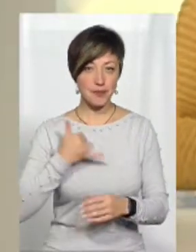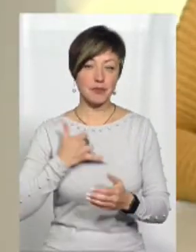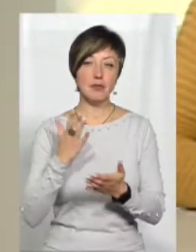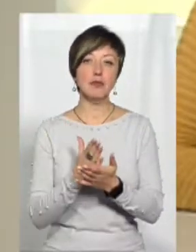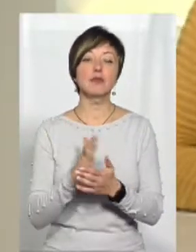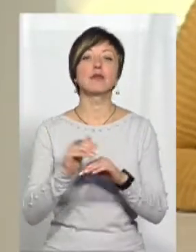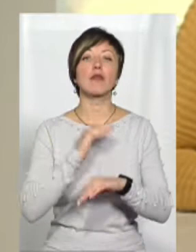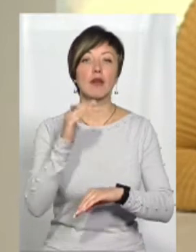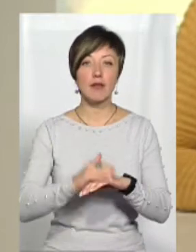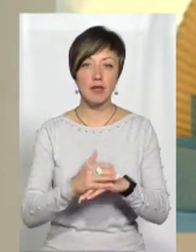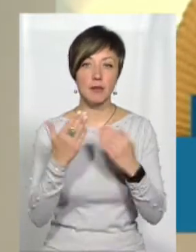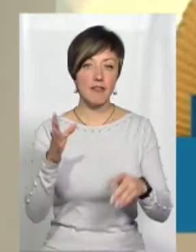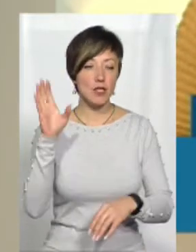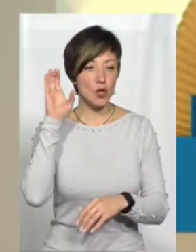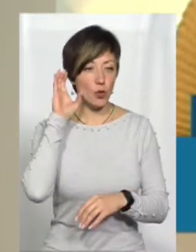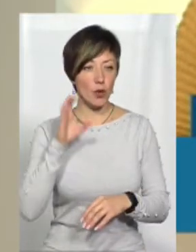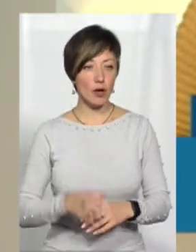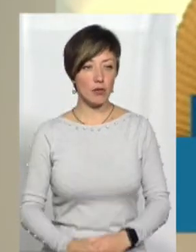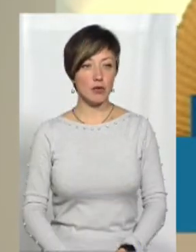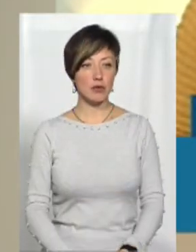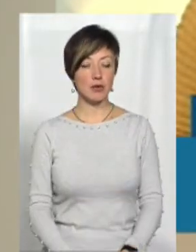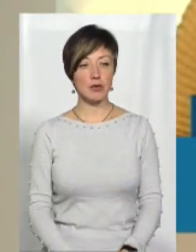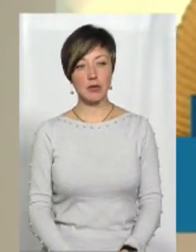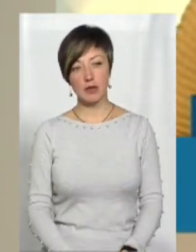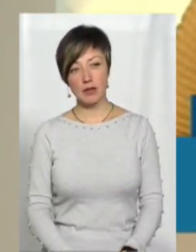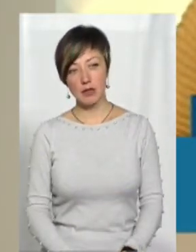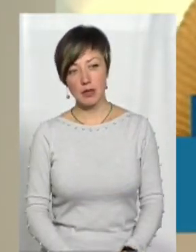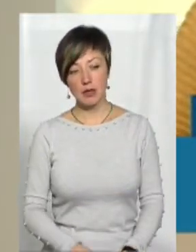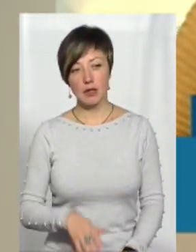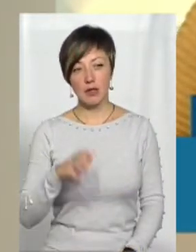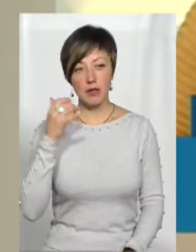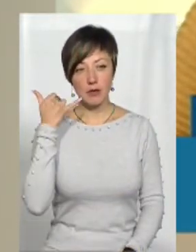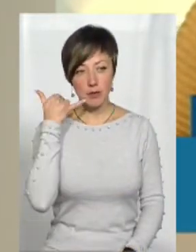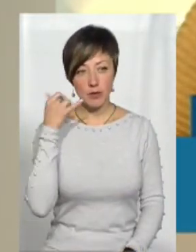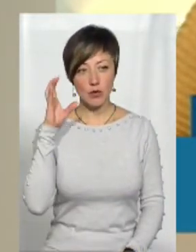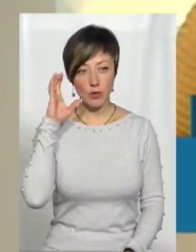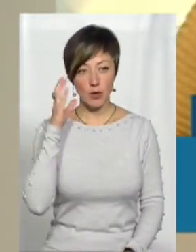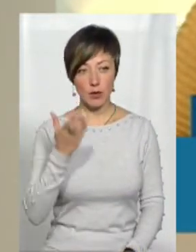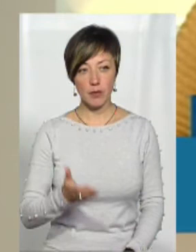у студії. Доброго вечора, ми вас слухаємо. Алло.